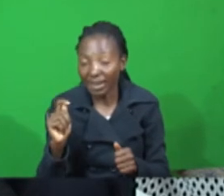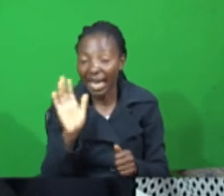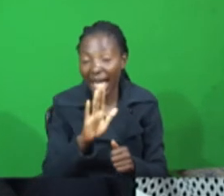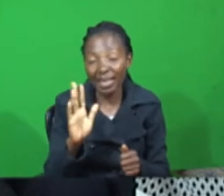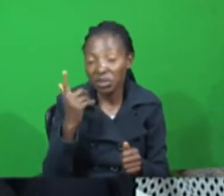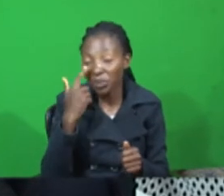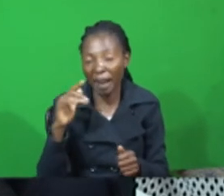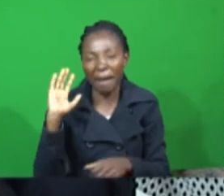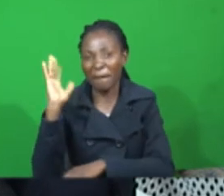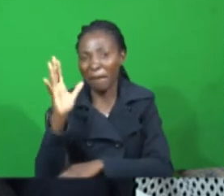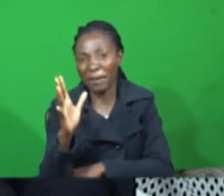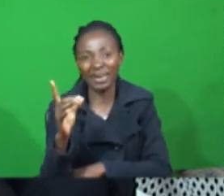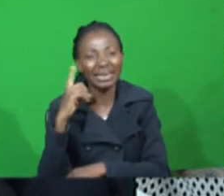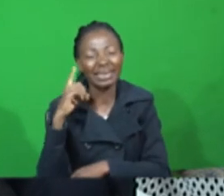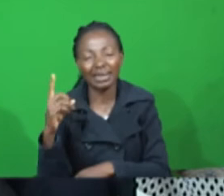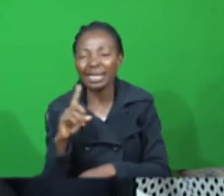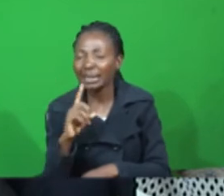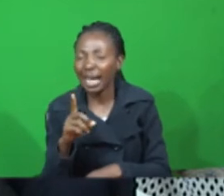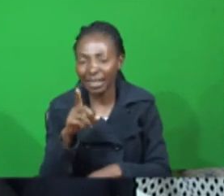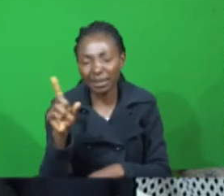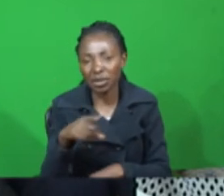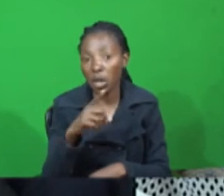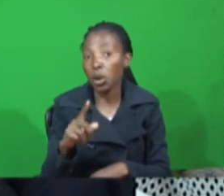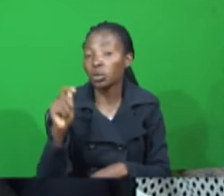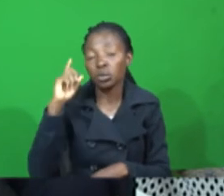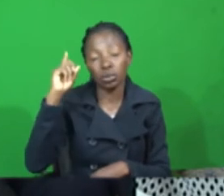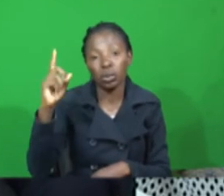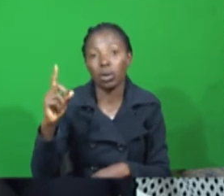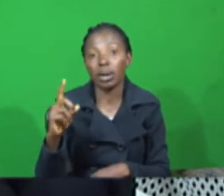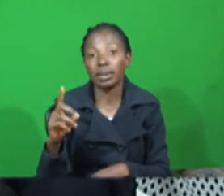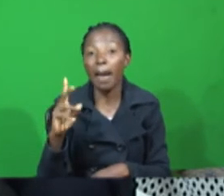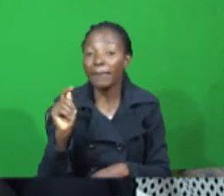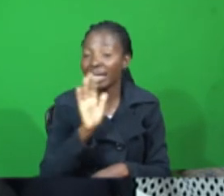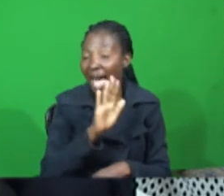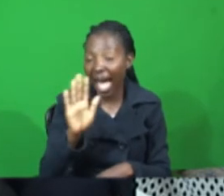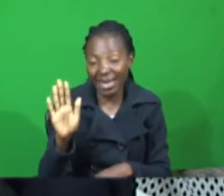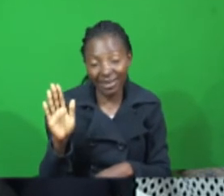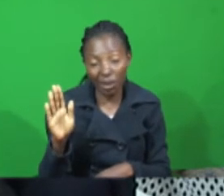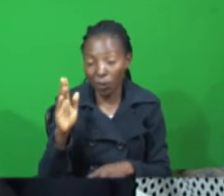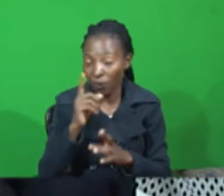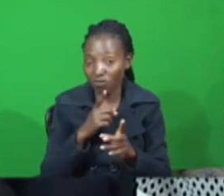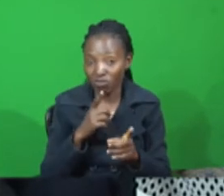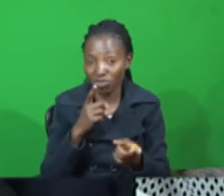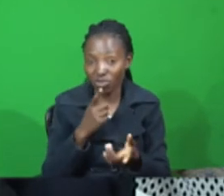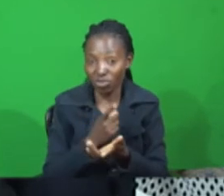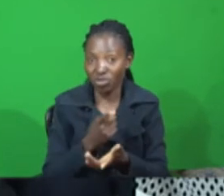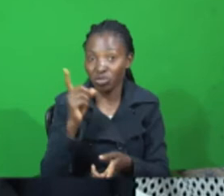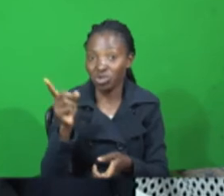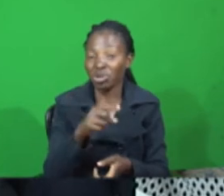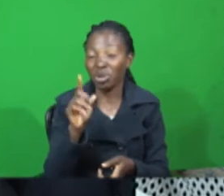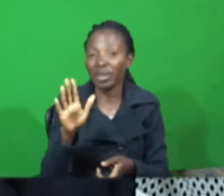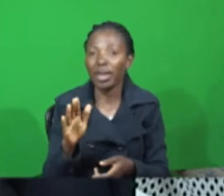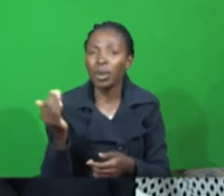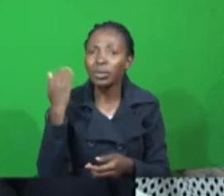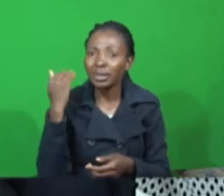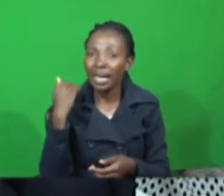neshoko ndianozonzwa izvi zvakaipa pamberi pamwari vachiriko vanozvisema because nguva iyo zvainyaya dzainetsa